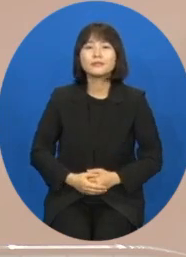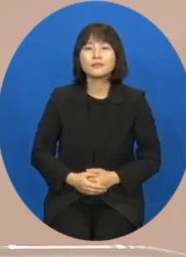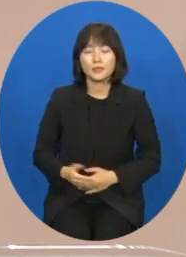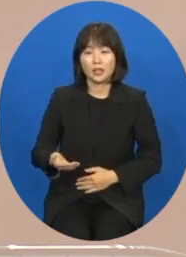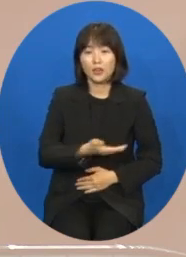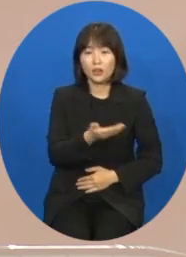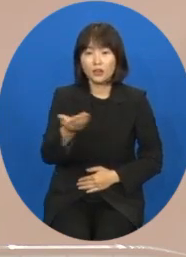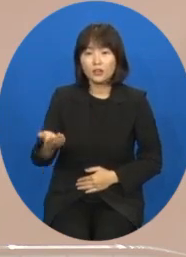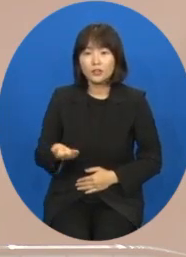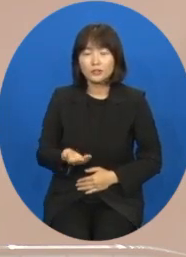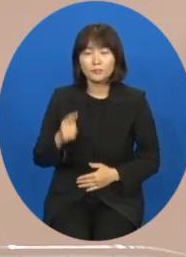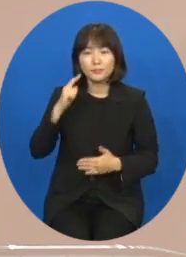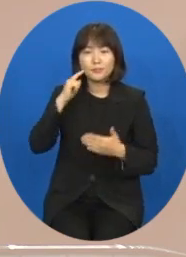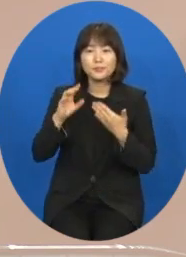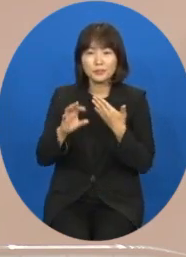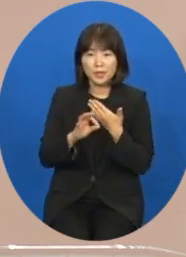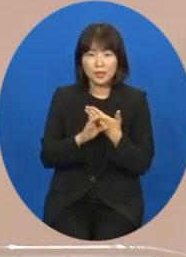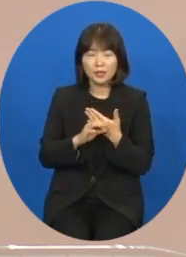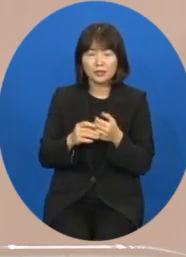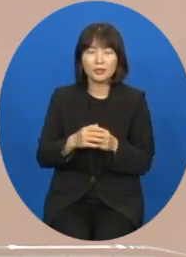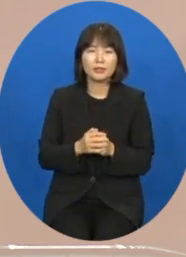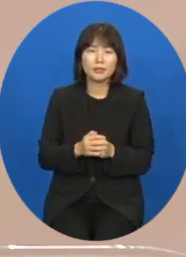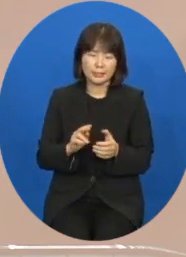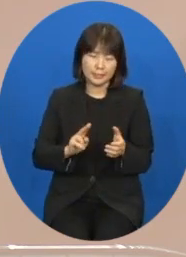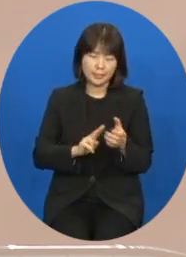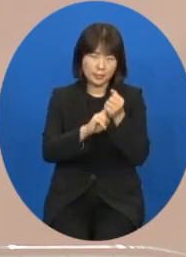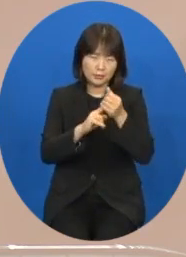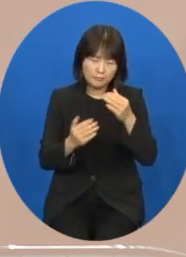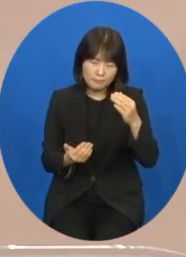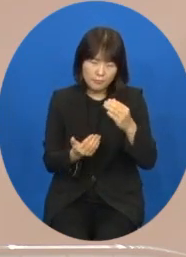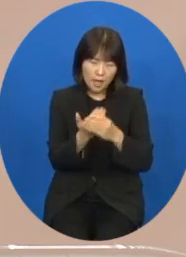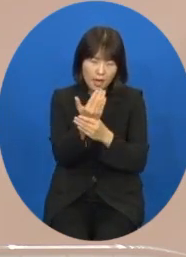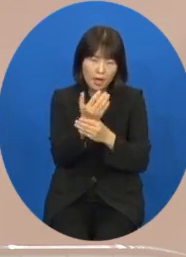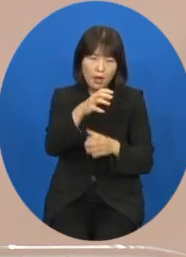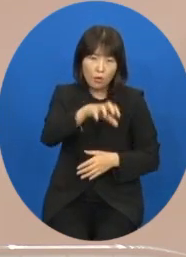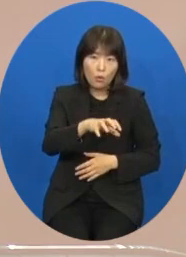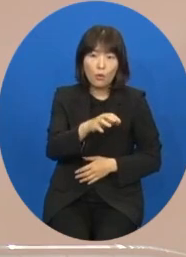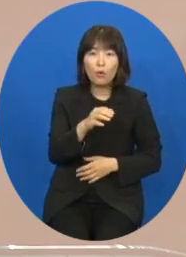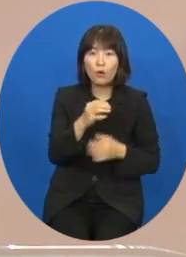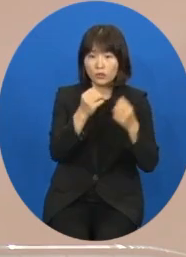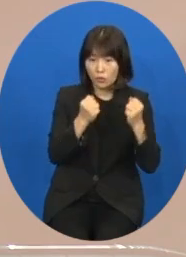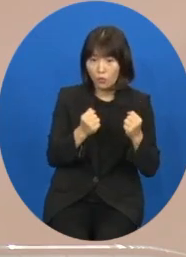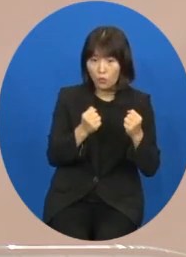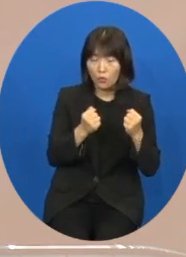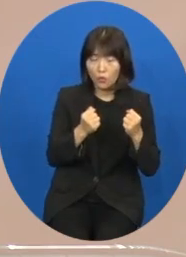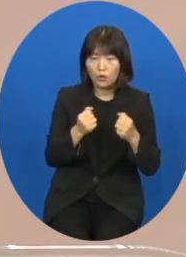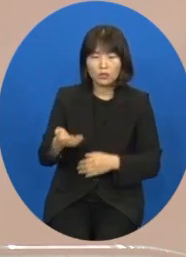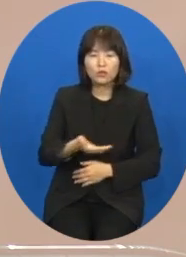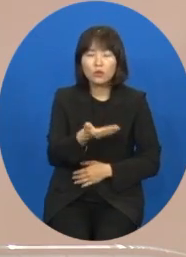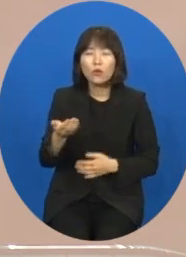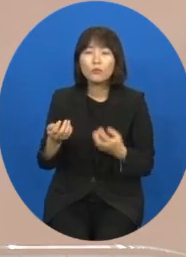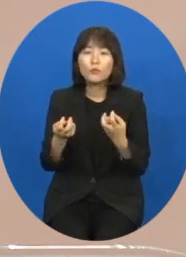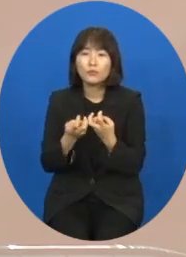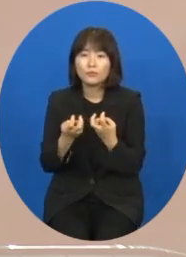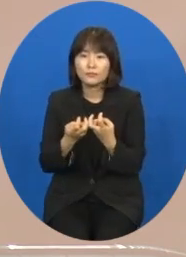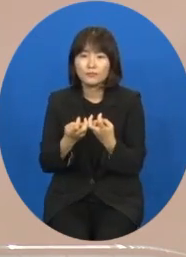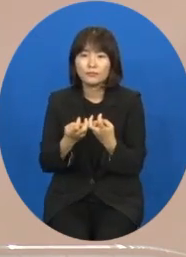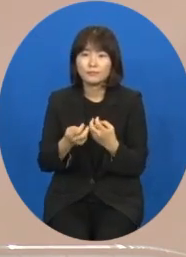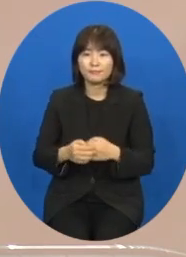여러분이 만약에 그 오병이어의 기적이 일어나는 현장에 있었다면 여러분은 어떻게 하셨을 것